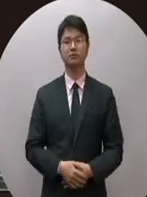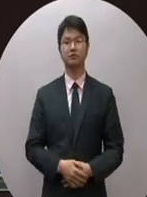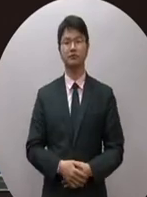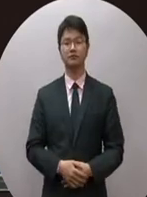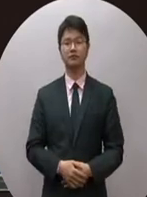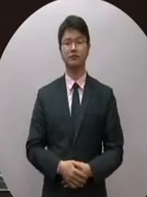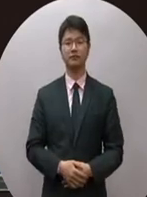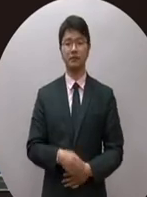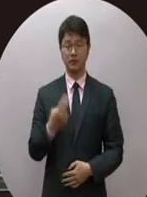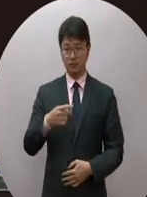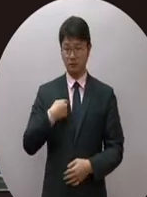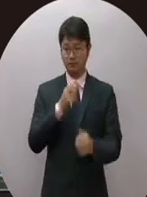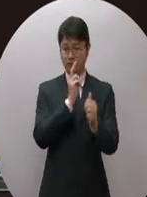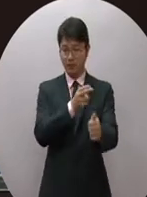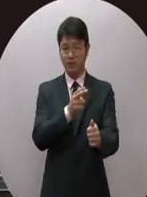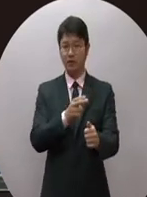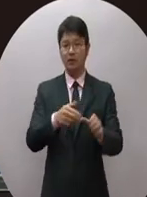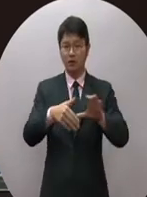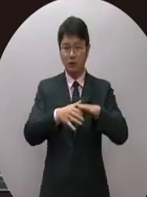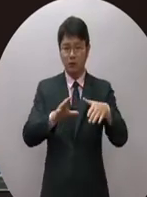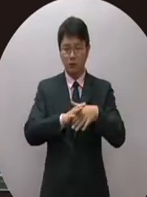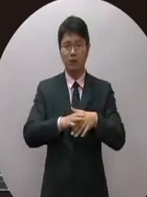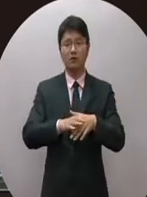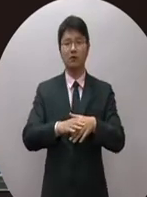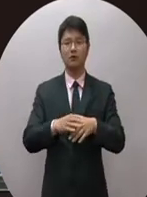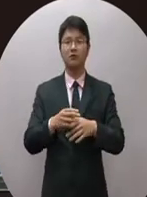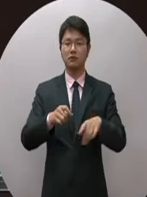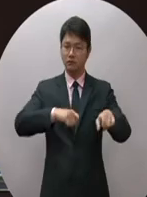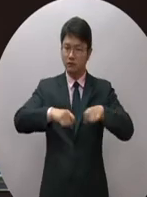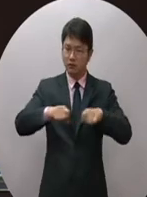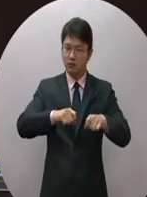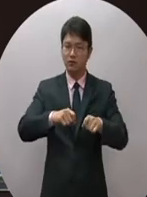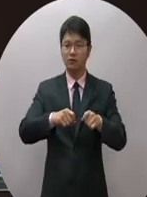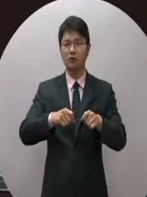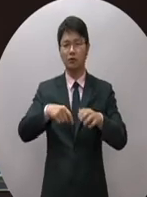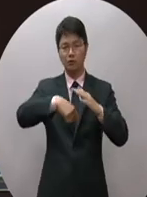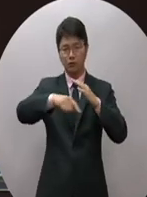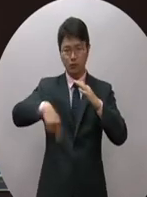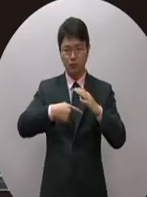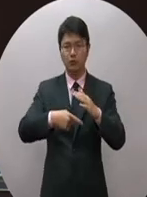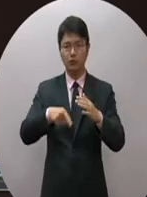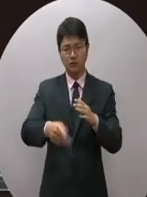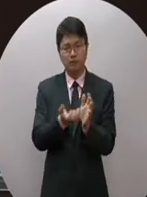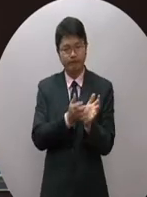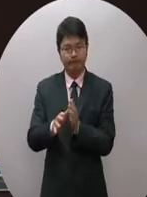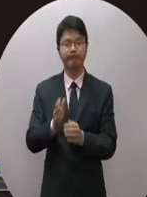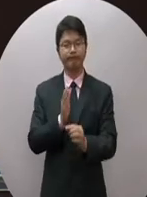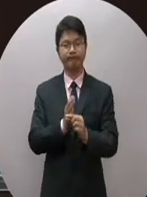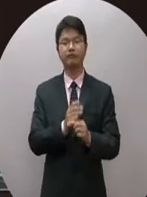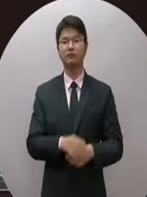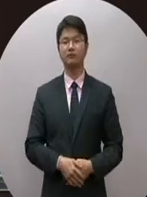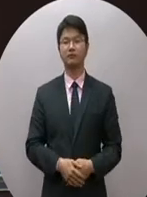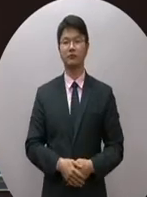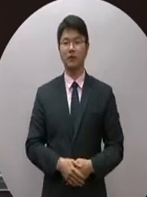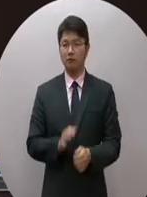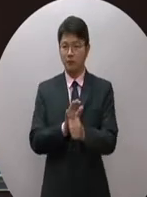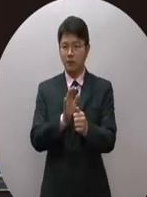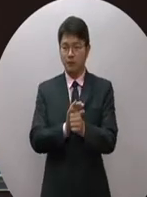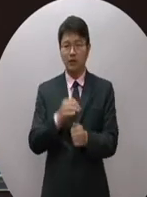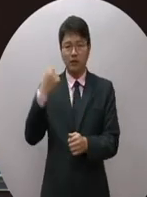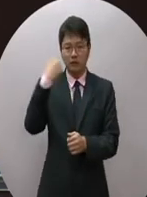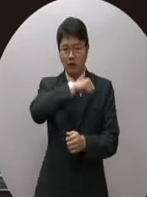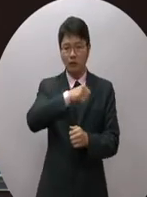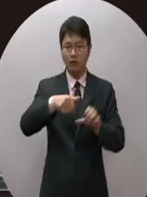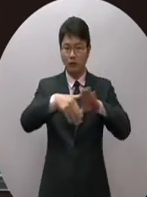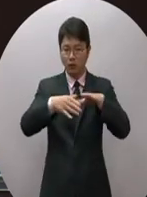核定启动文化策纪念相关的筹备工作，如何打造国家队，壮大台湾文